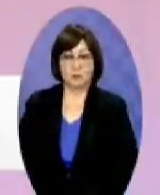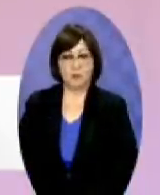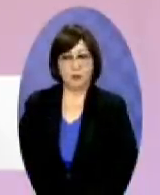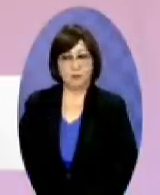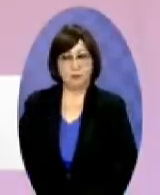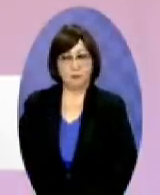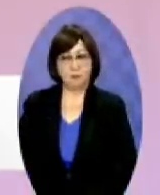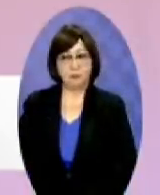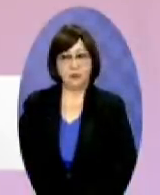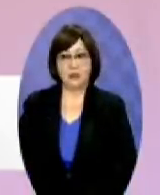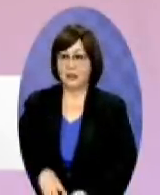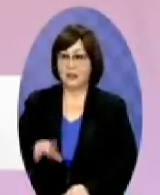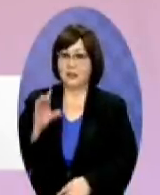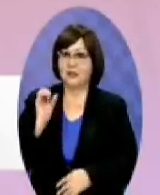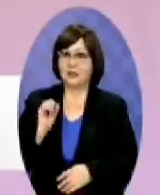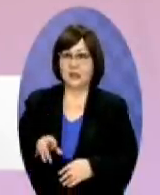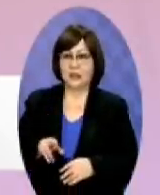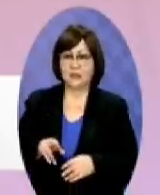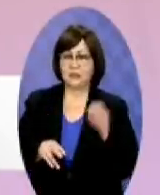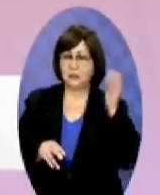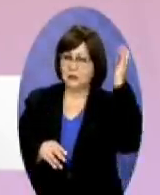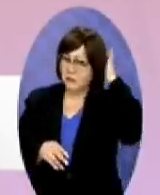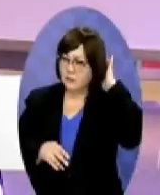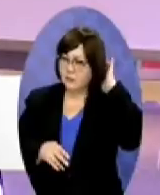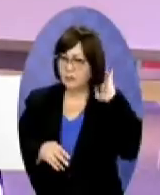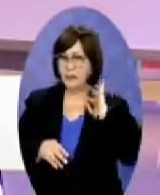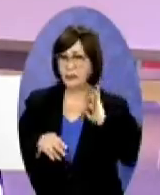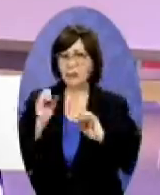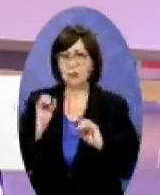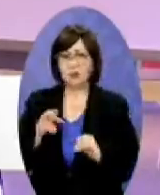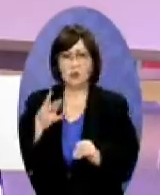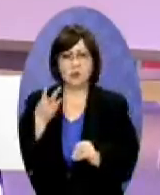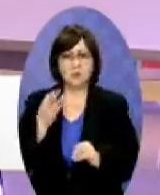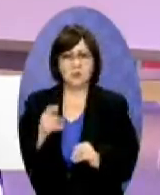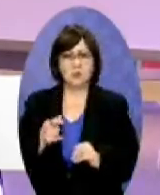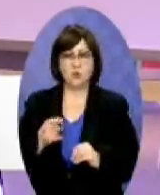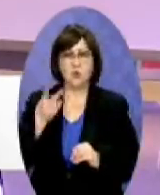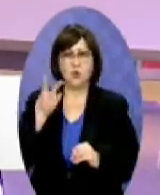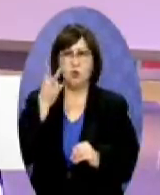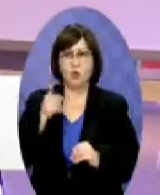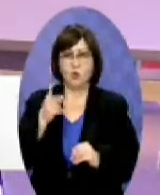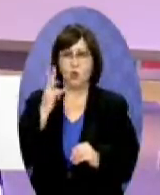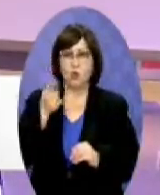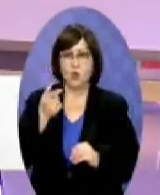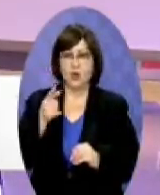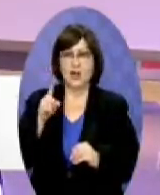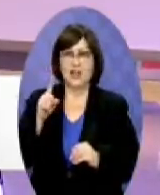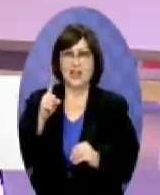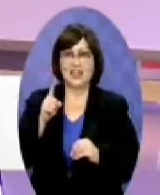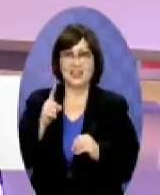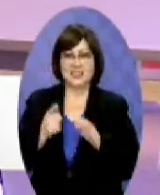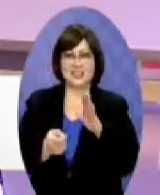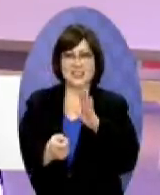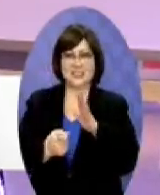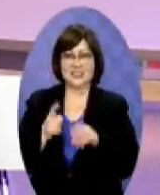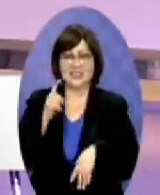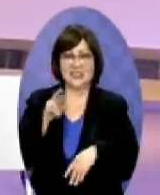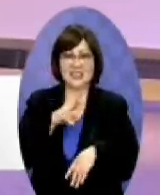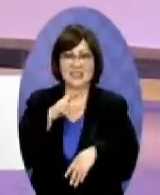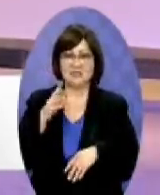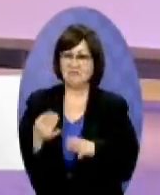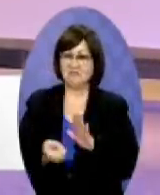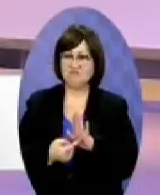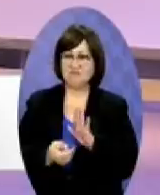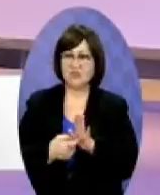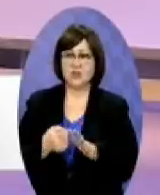Зааши эмгэгтгэлийн гэдгээ ерөөсөө миний сайн тайлбарлаад. За үгийн хэлбэр бол эмх, эмх цэгцэн эмх. Энэ дээр үүл үг